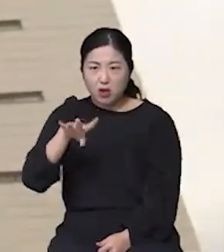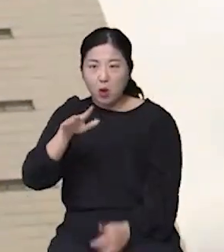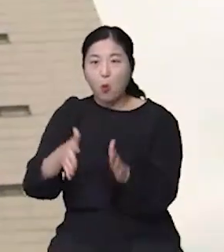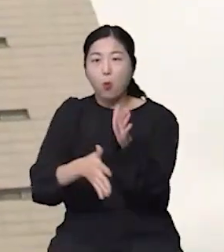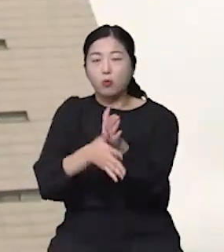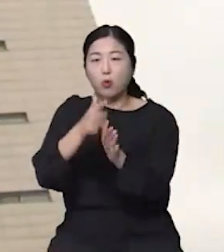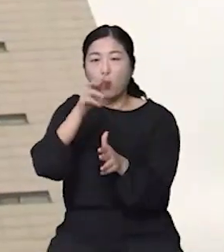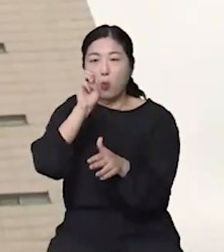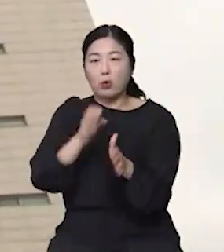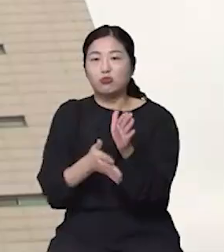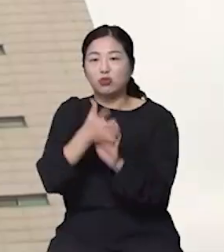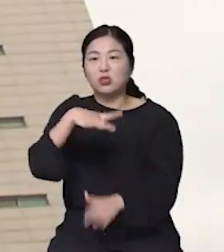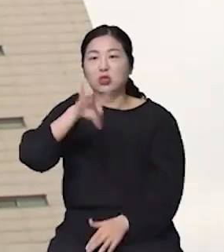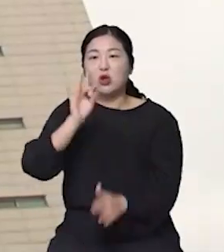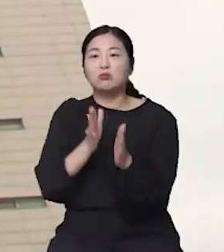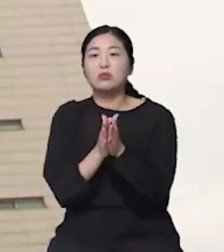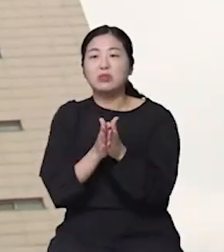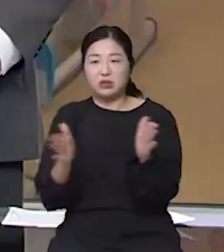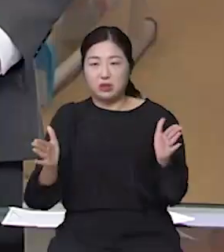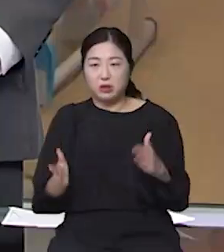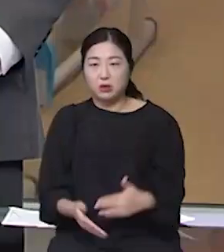최초로 도입됐습니다.